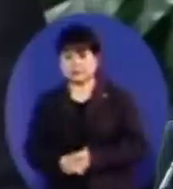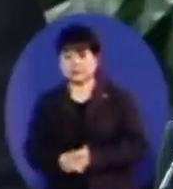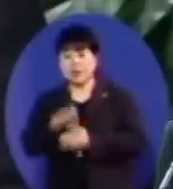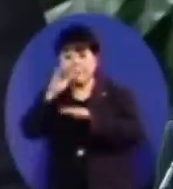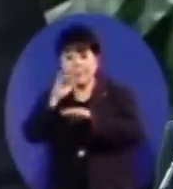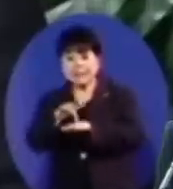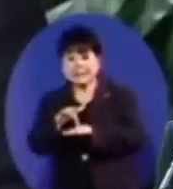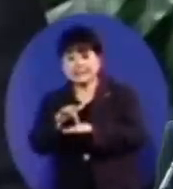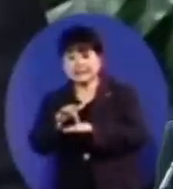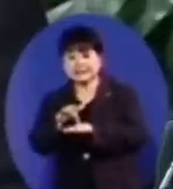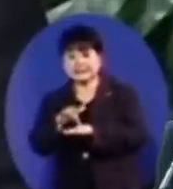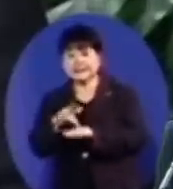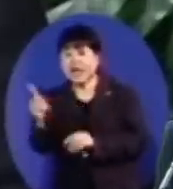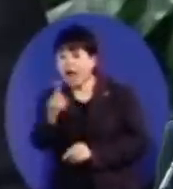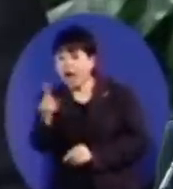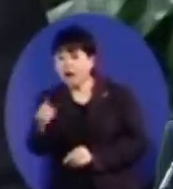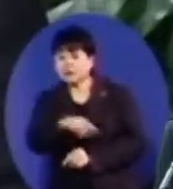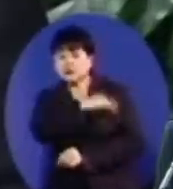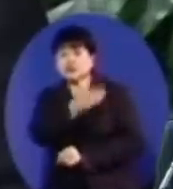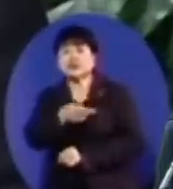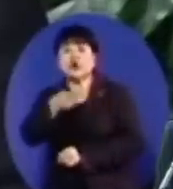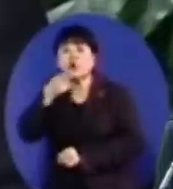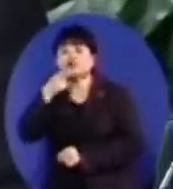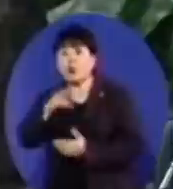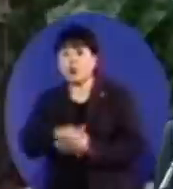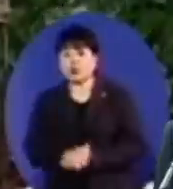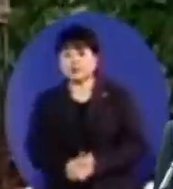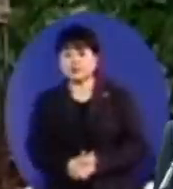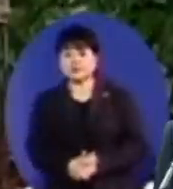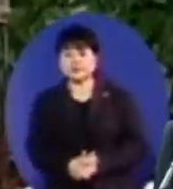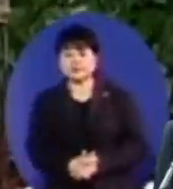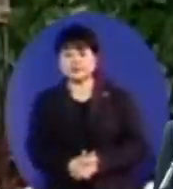마귀는 아무런 능력이 없습니다.